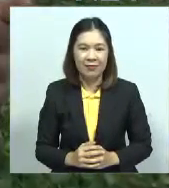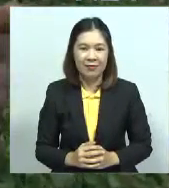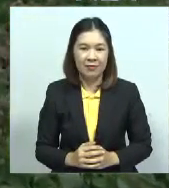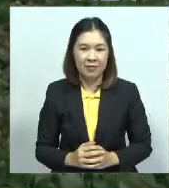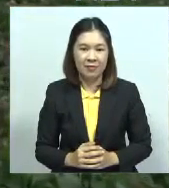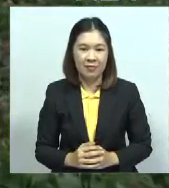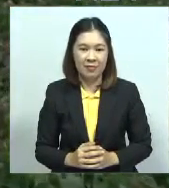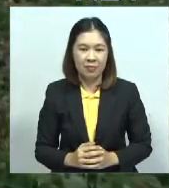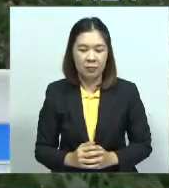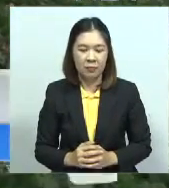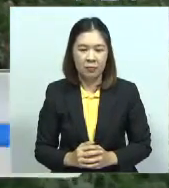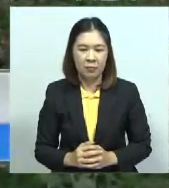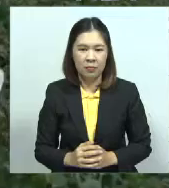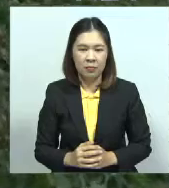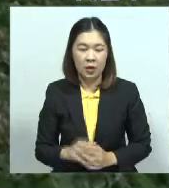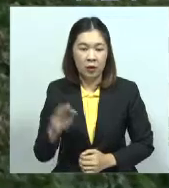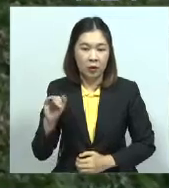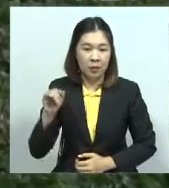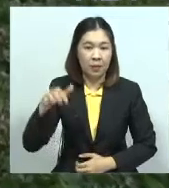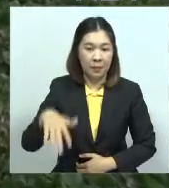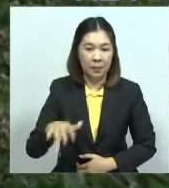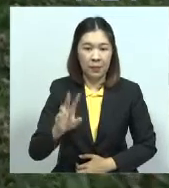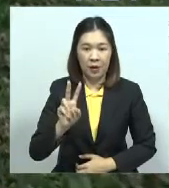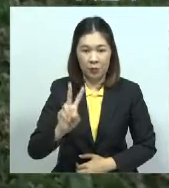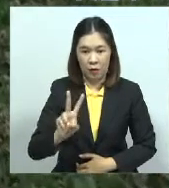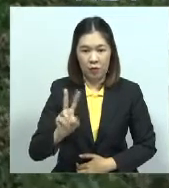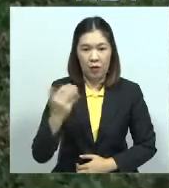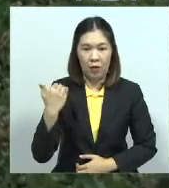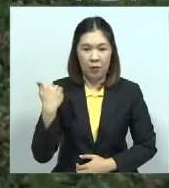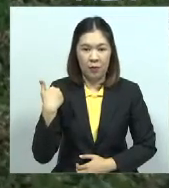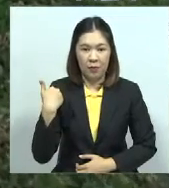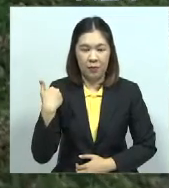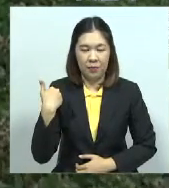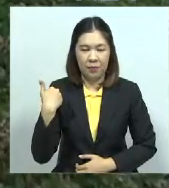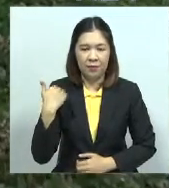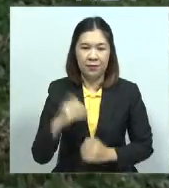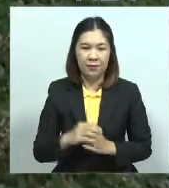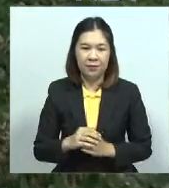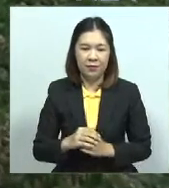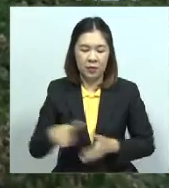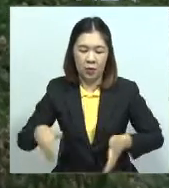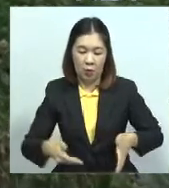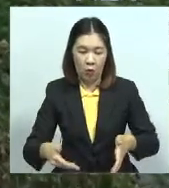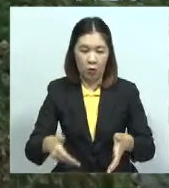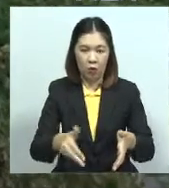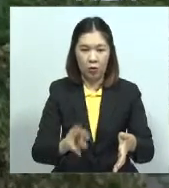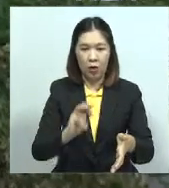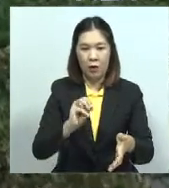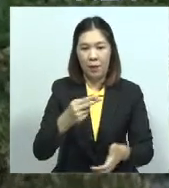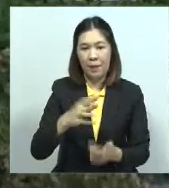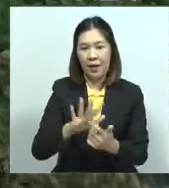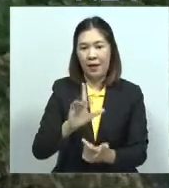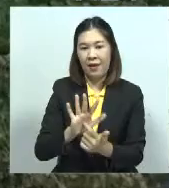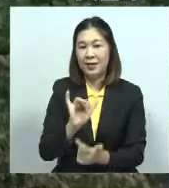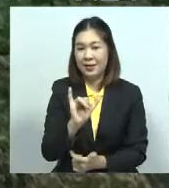ที่สะพานพระราม2เลื่อยมาจนกระทั่งถึงบริเวณทางที่เข้าคลองมหาชัยนะครับแล้วก็ตลอดคลองมห